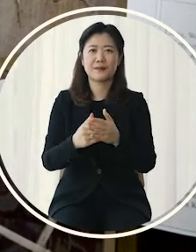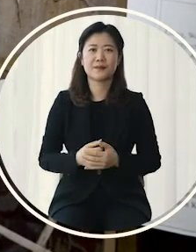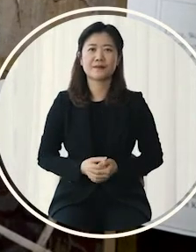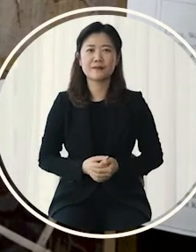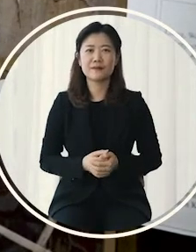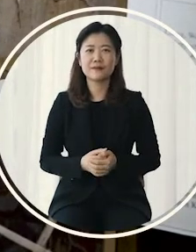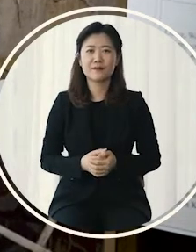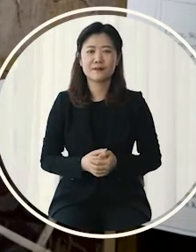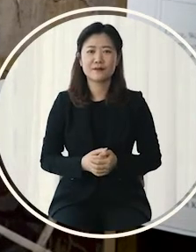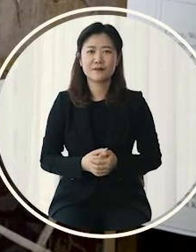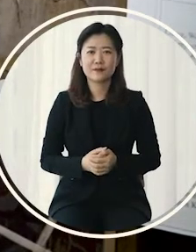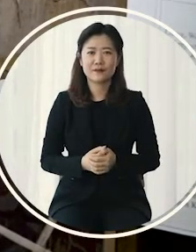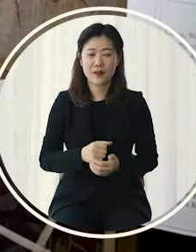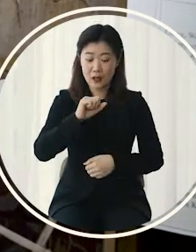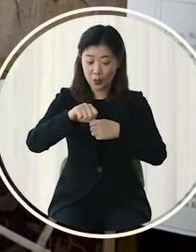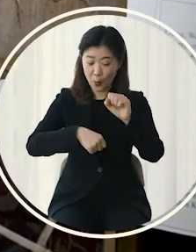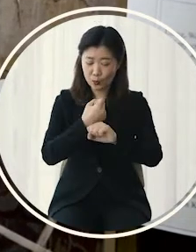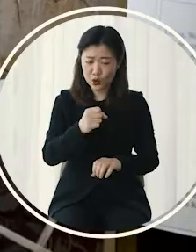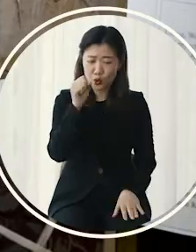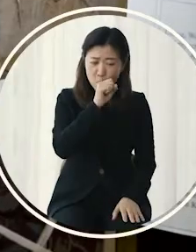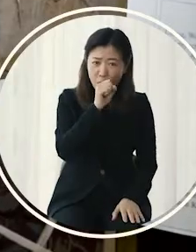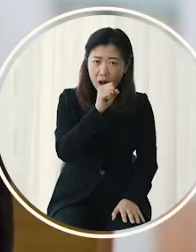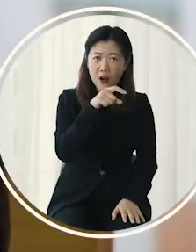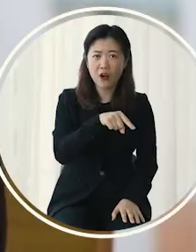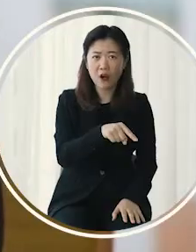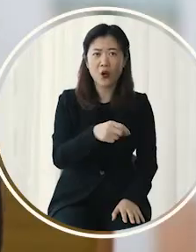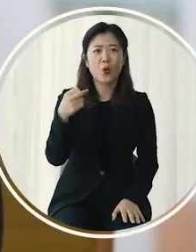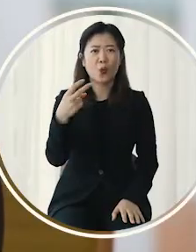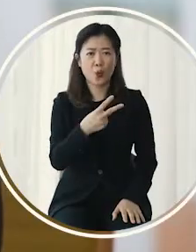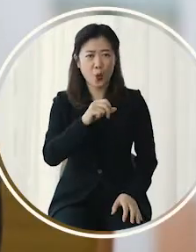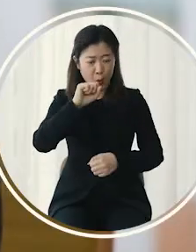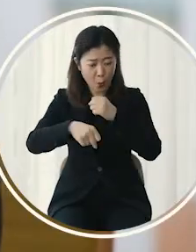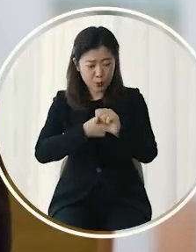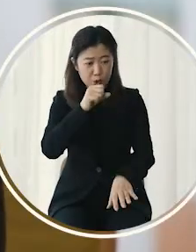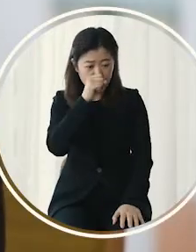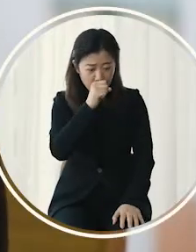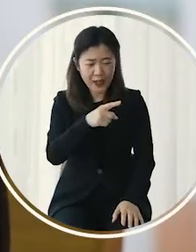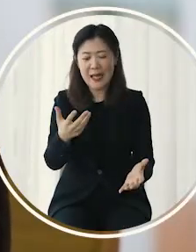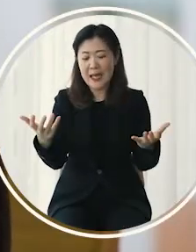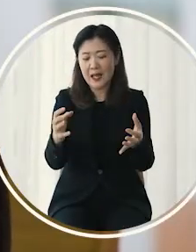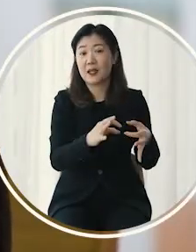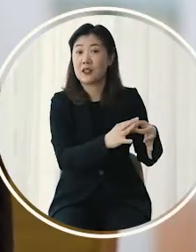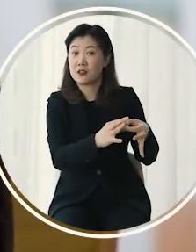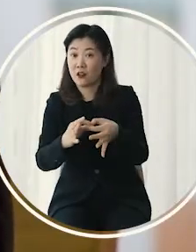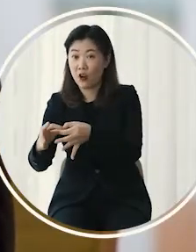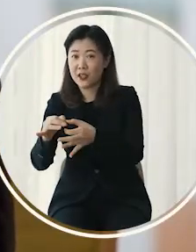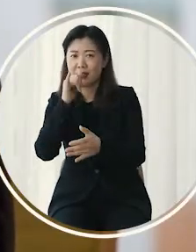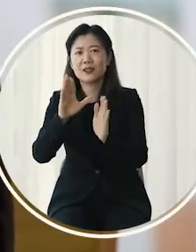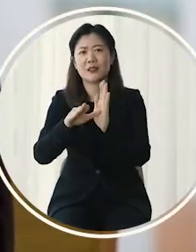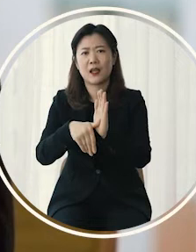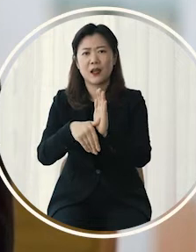사람이에요. 그런데 이 동물을 좋아하는 것과 이렇게 이 동물을 좋아하는 게 직업적으로 연결이 되었을 때